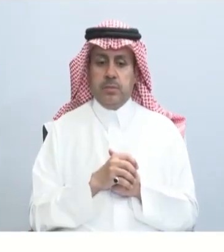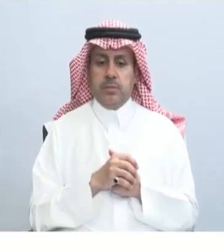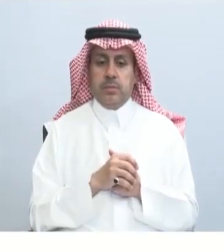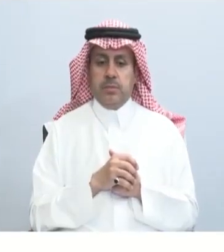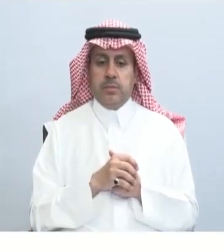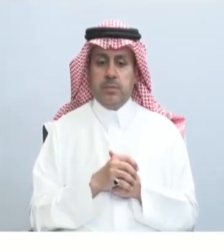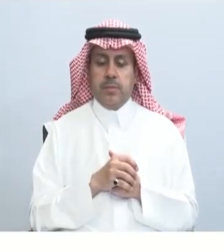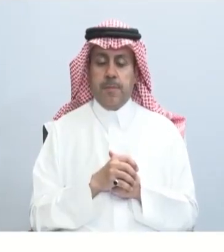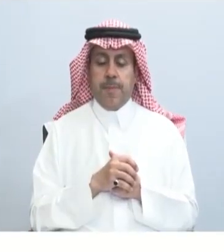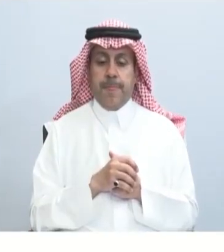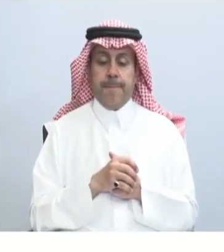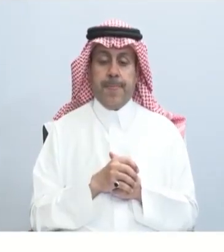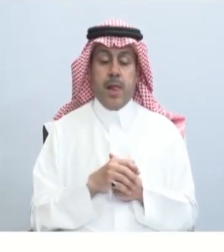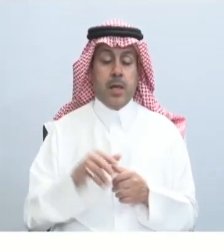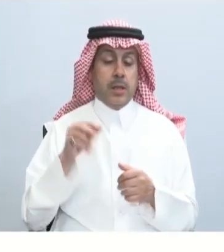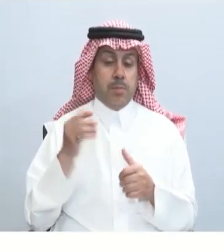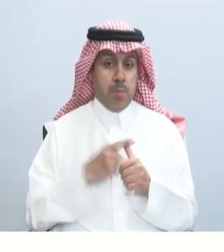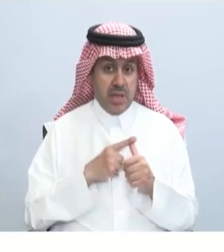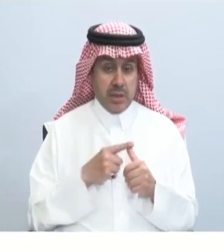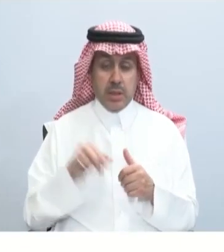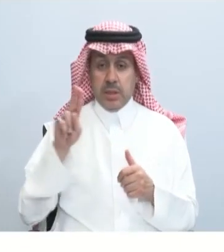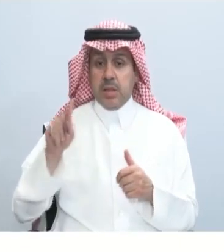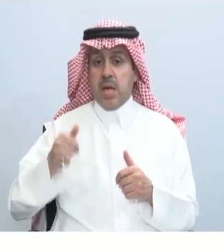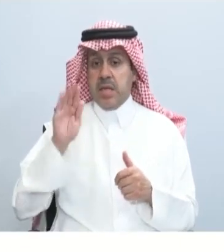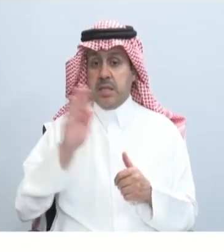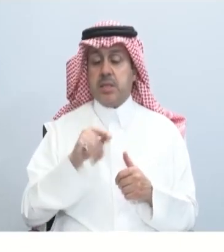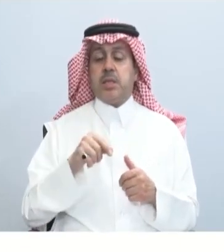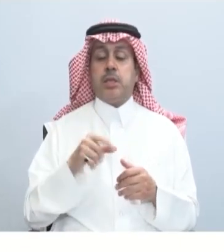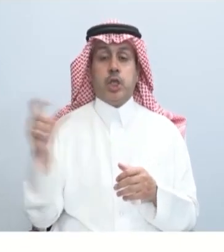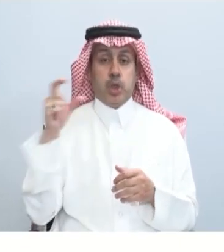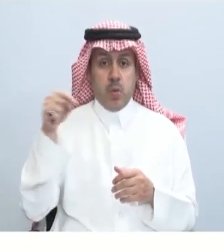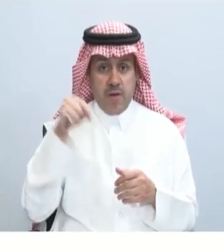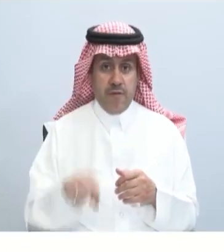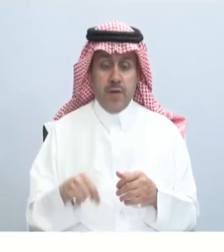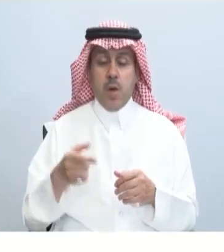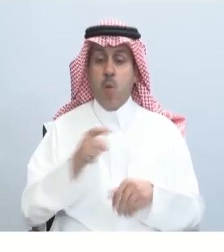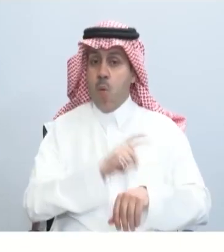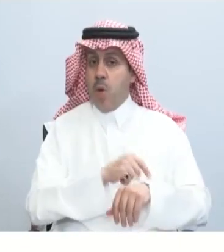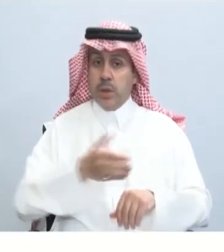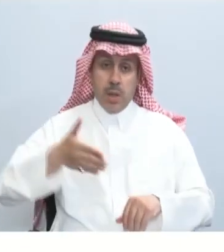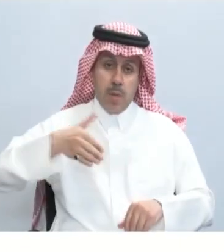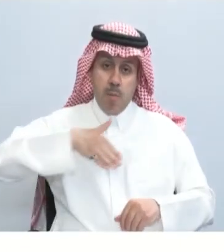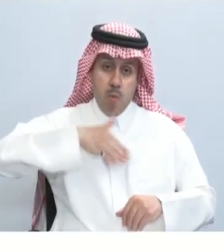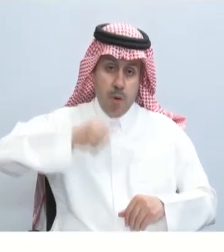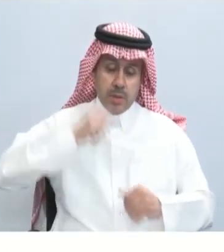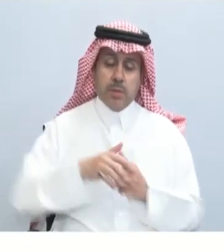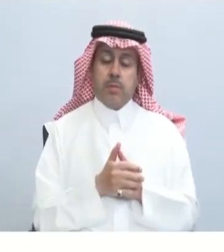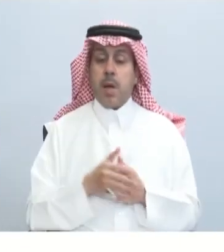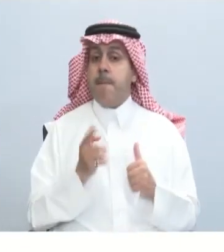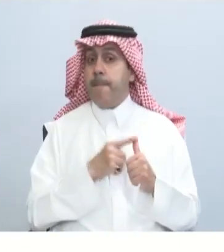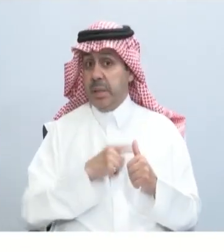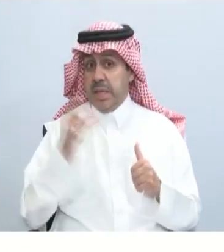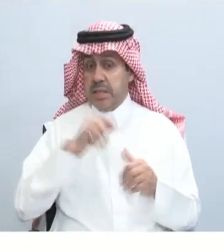للهجره عندما تاسست الدوله في عهد النبي صلى الله عليه وسلم بالمدينه المنوره وبدا